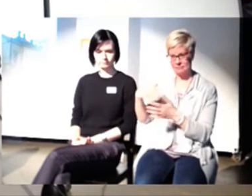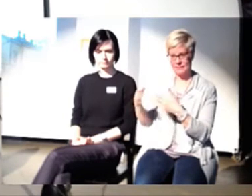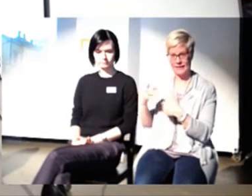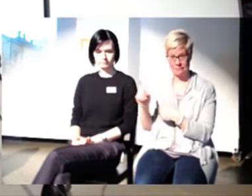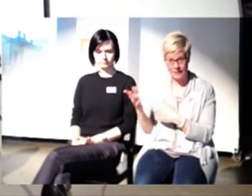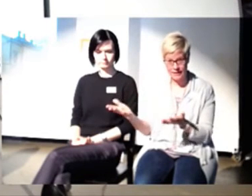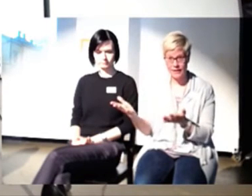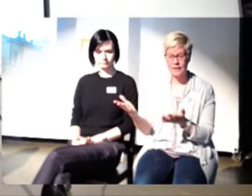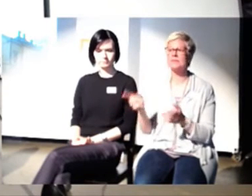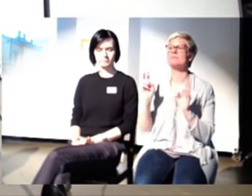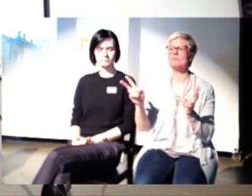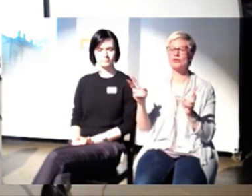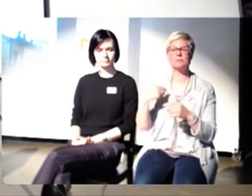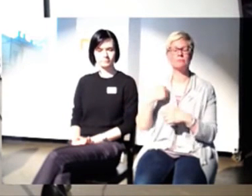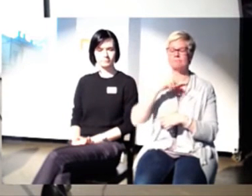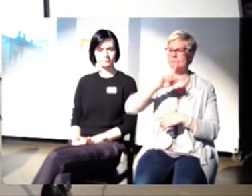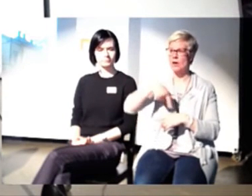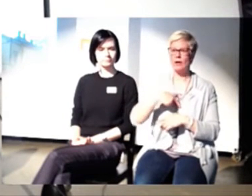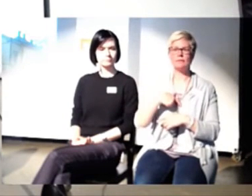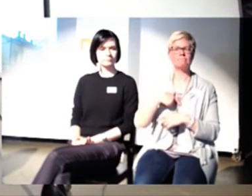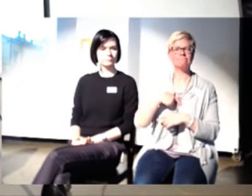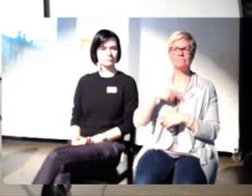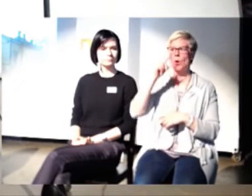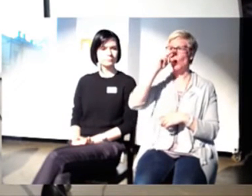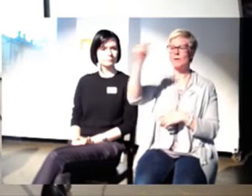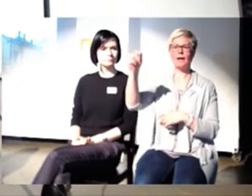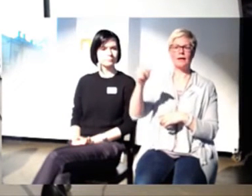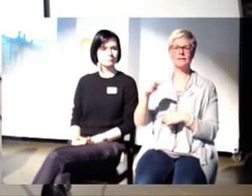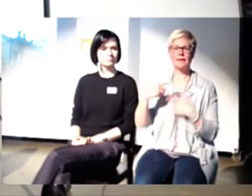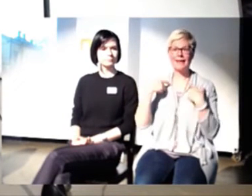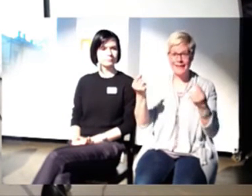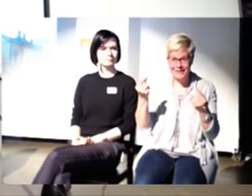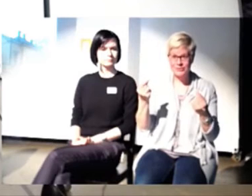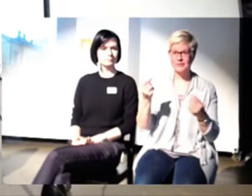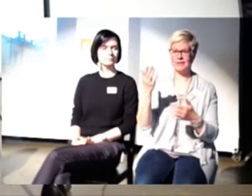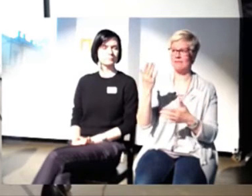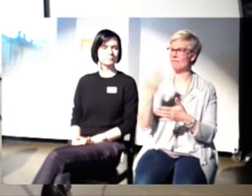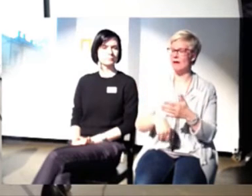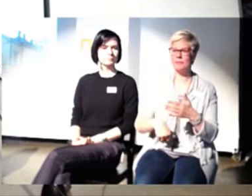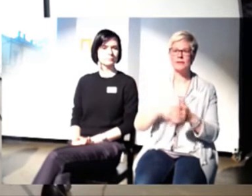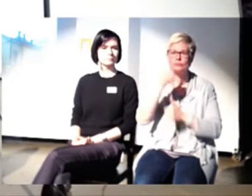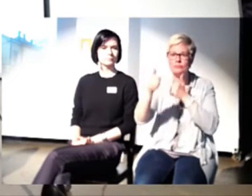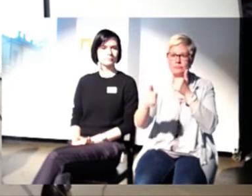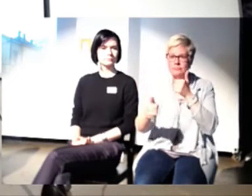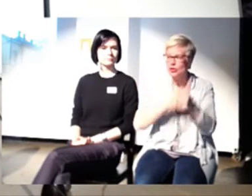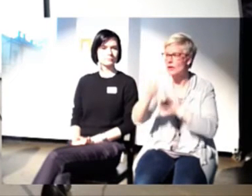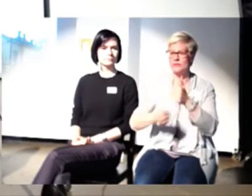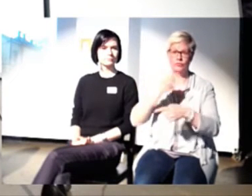ollaan äärimmäisen uteliaita ja kiinnostuneita ja valmiita tosiaan osallistumaan tähän toimintaan